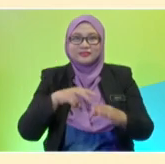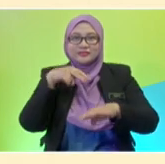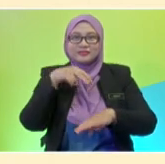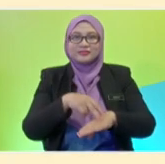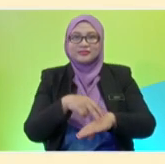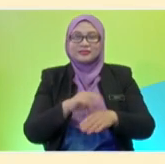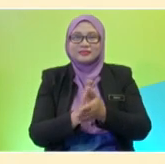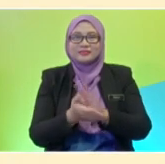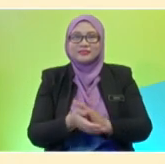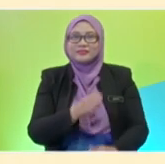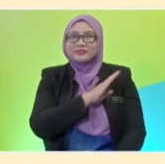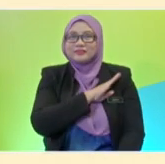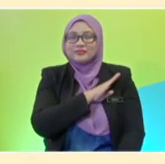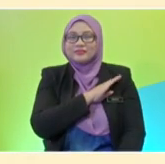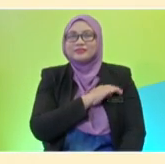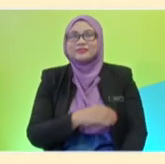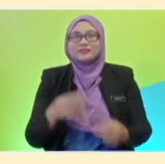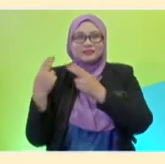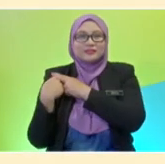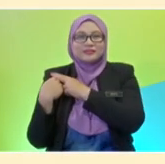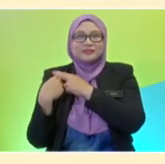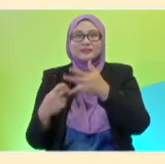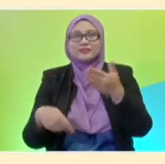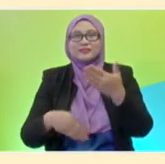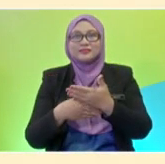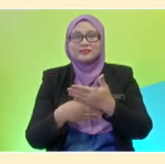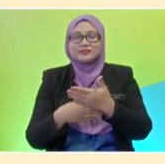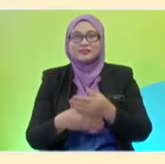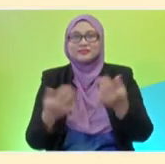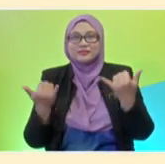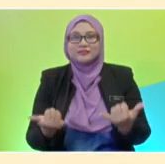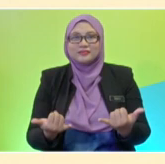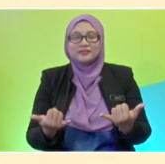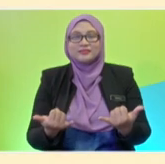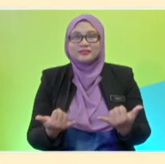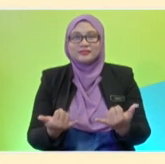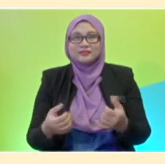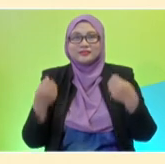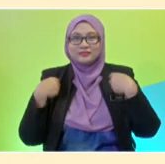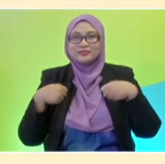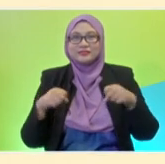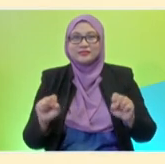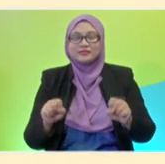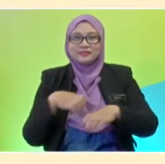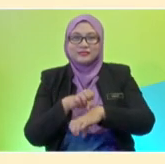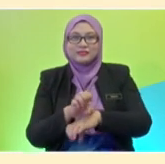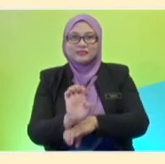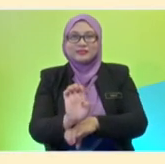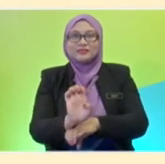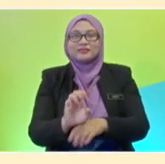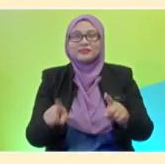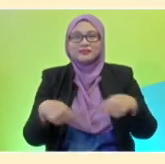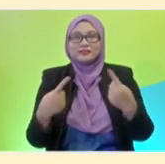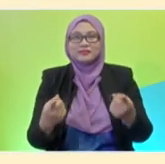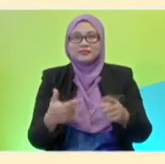pengurus besar tanggung jawabnya semakin bertambah kini Syarikat itu telah mengekspor produk-produk tempat yang ke luar